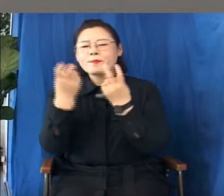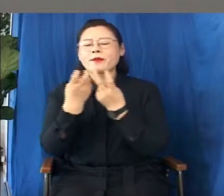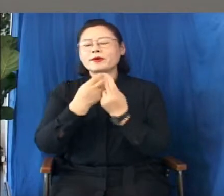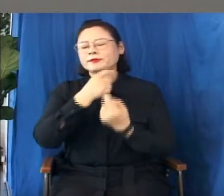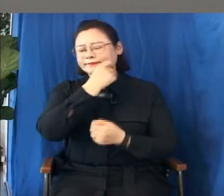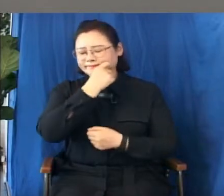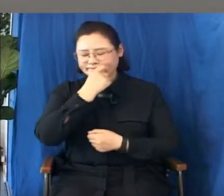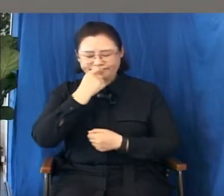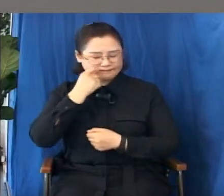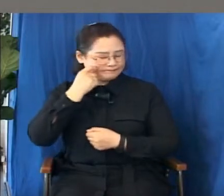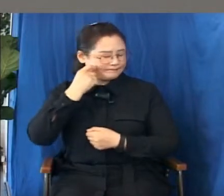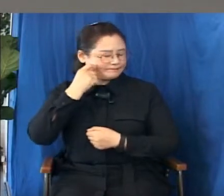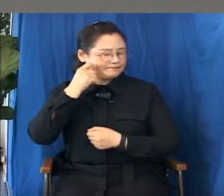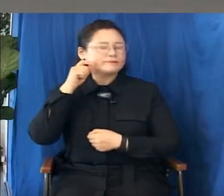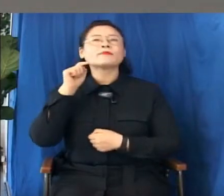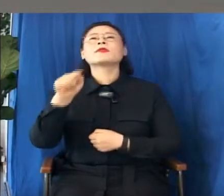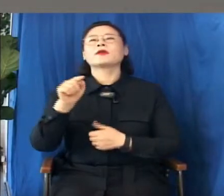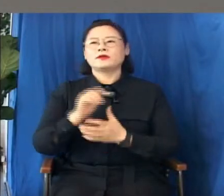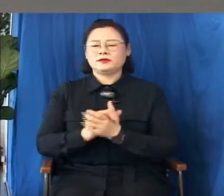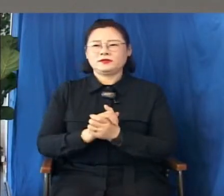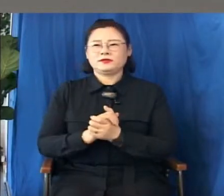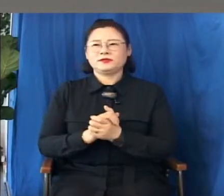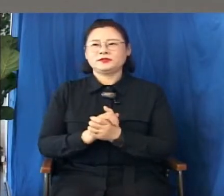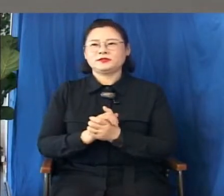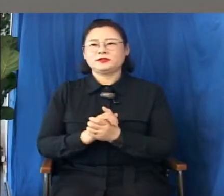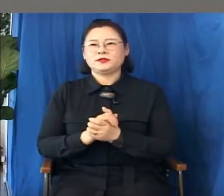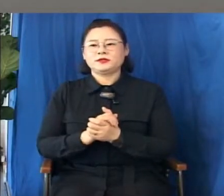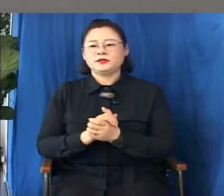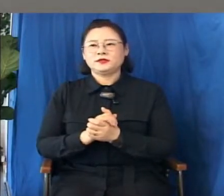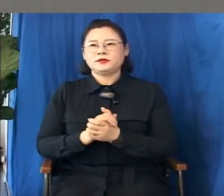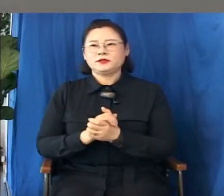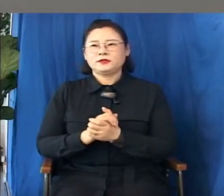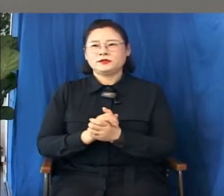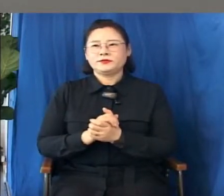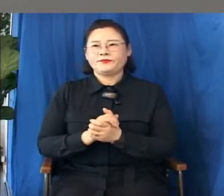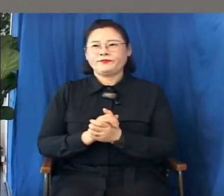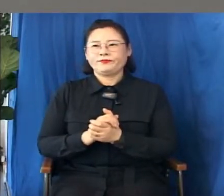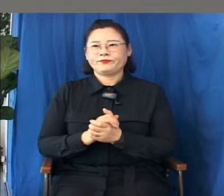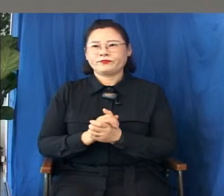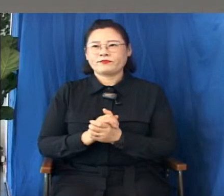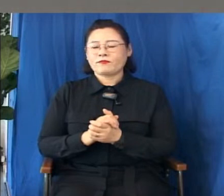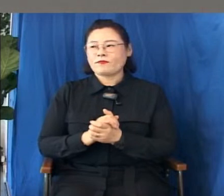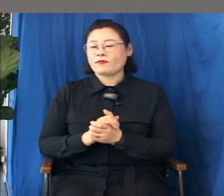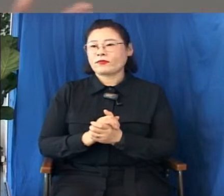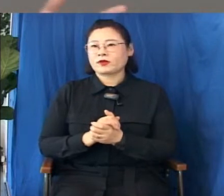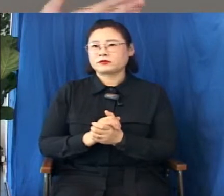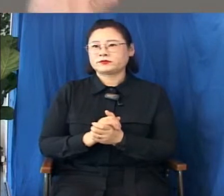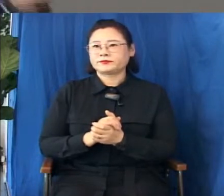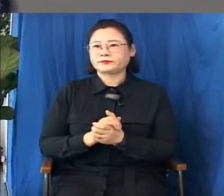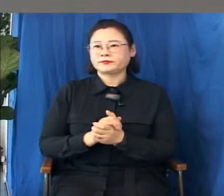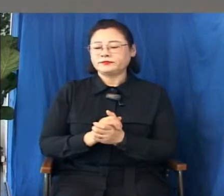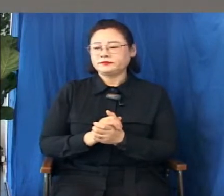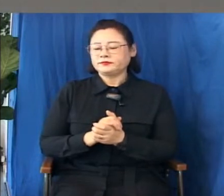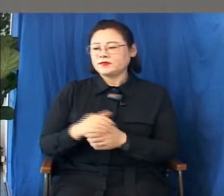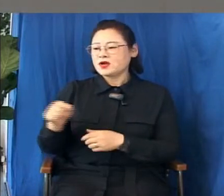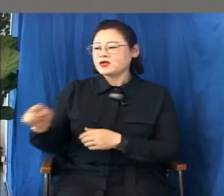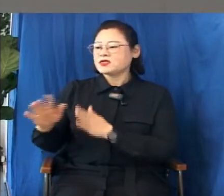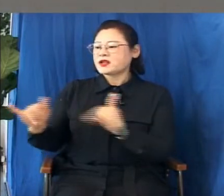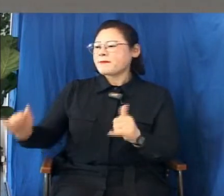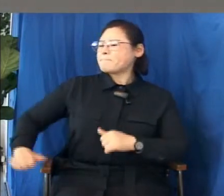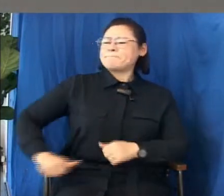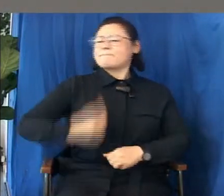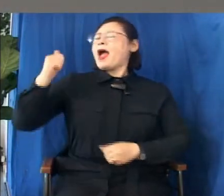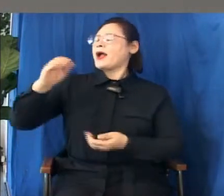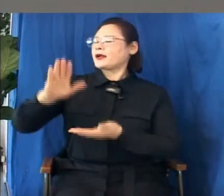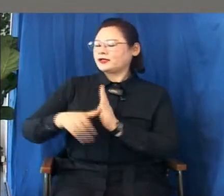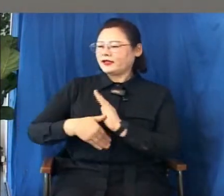침묵하는 겁니다. 침묵하는 거예요. 이 사람이 5의 강도로 왔을 때 나는 7의 강도로 얘기하고 이